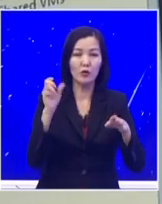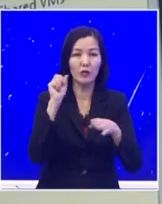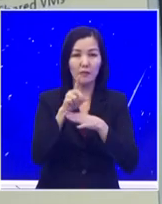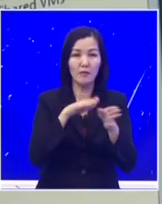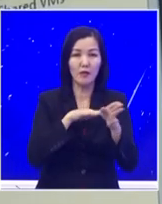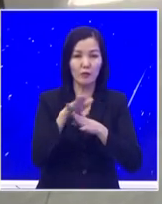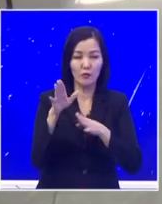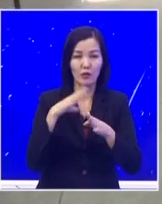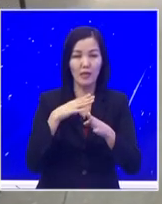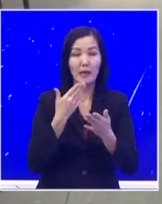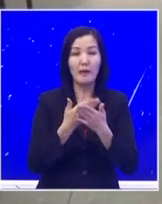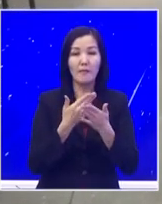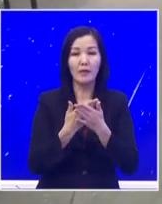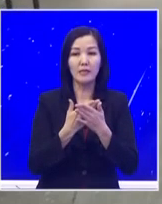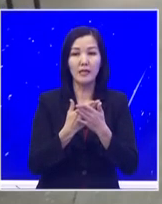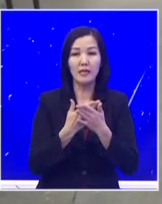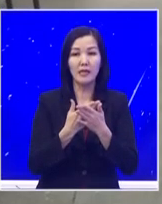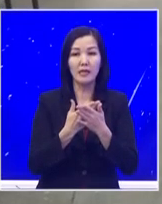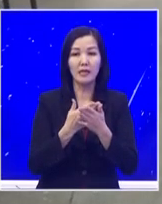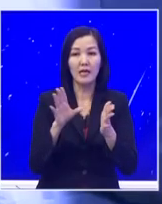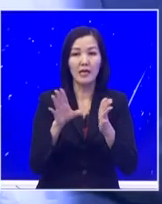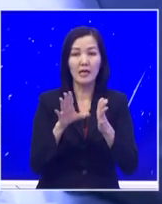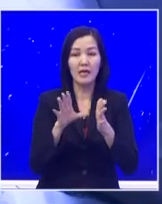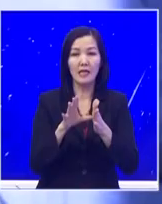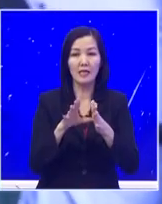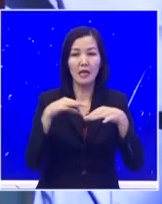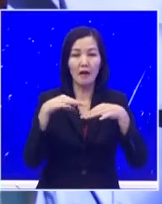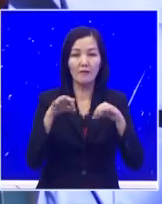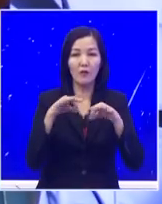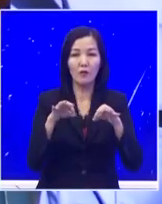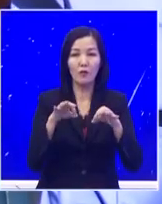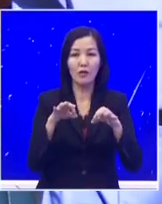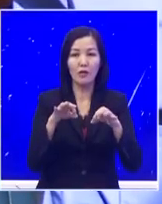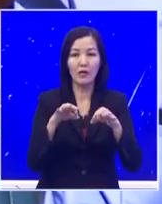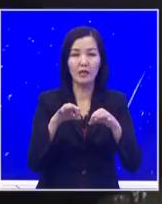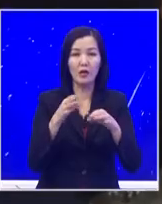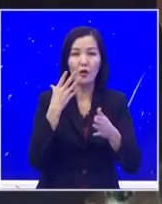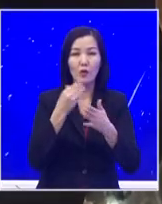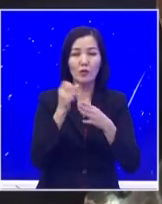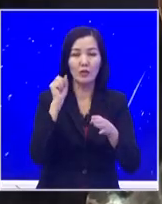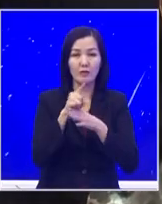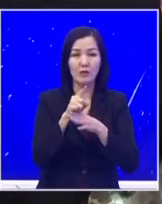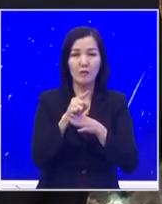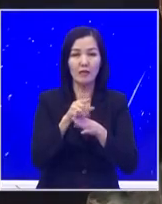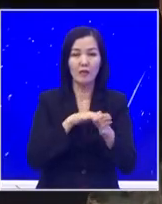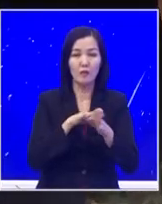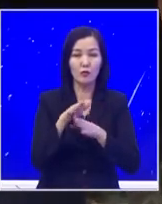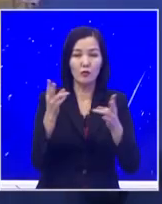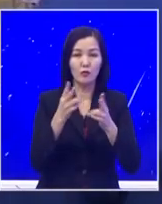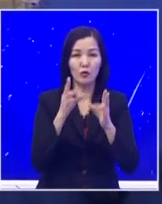тапсырмалар жүктелді. Мәселен, мастер-слесарьлар автокөлік бөлшектеріне қатысты 5 тапсырманы уақытында жасап шығаруы